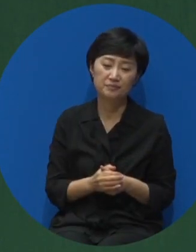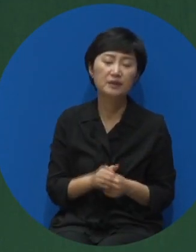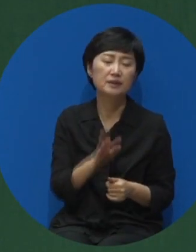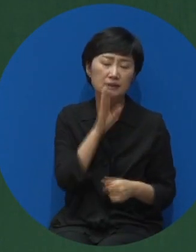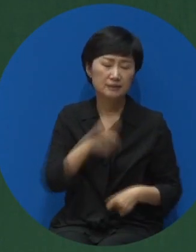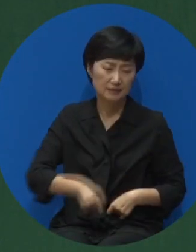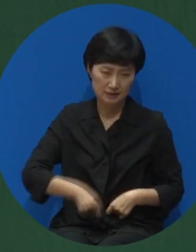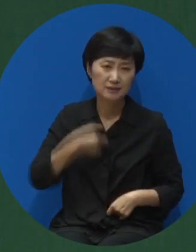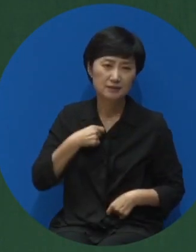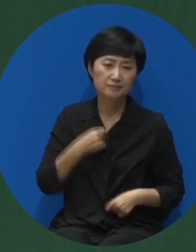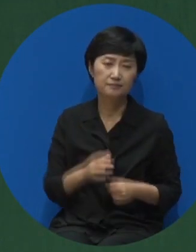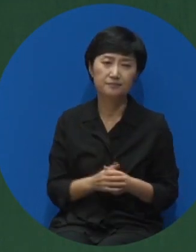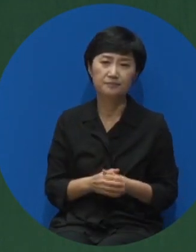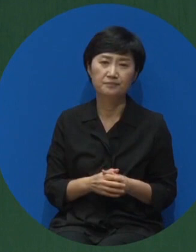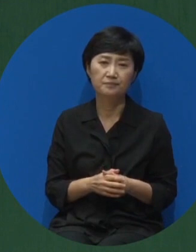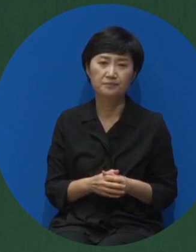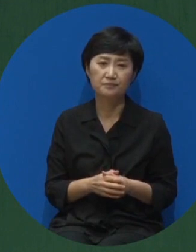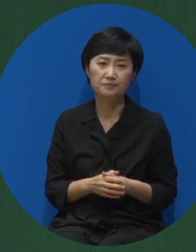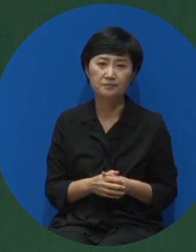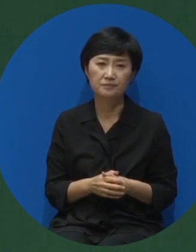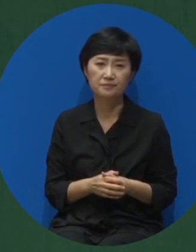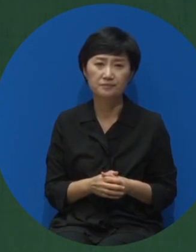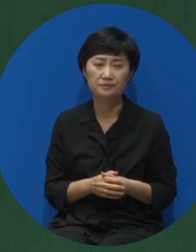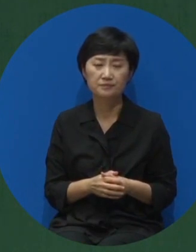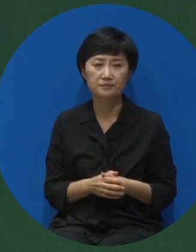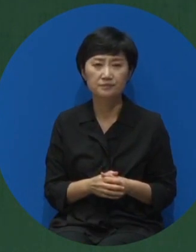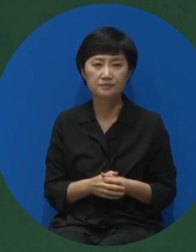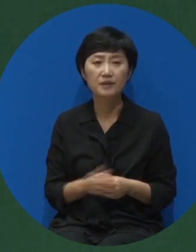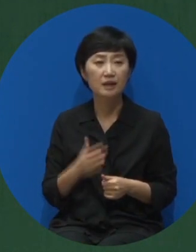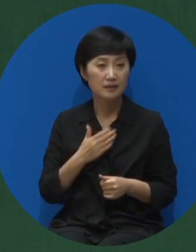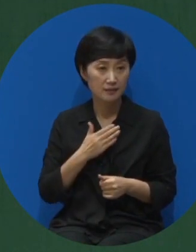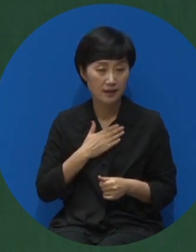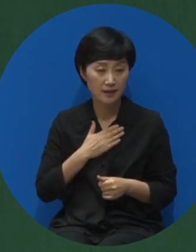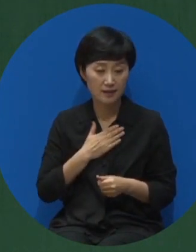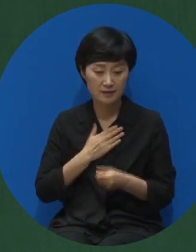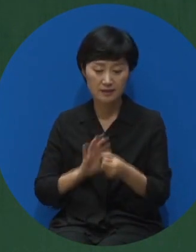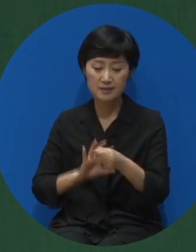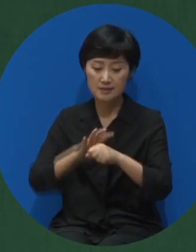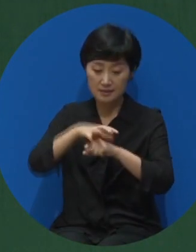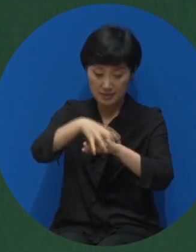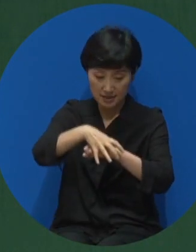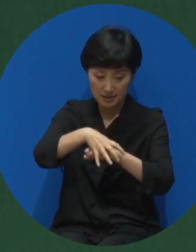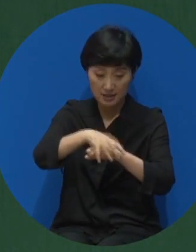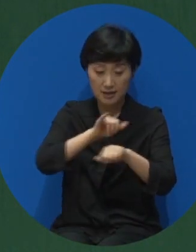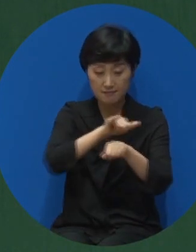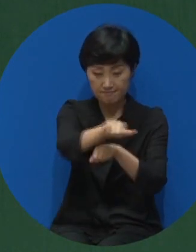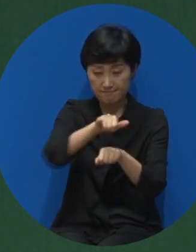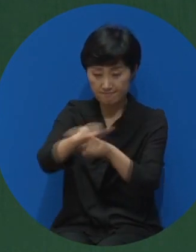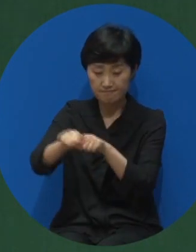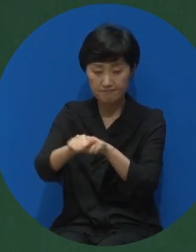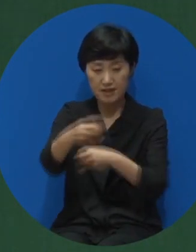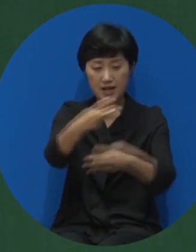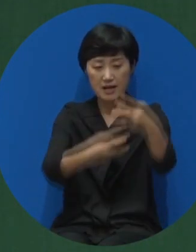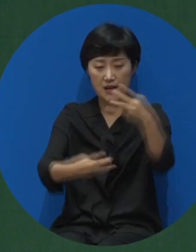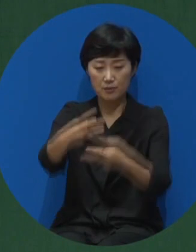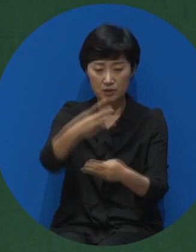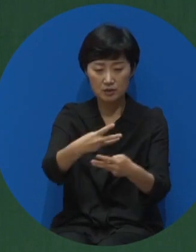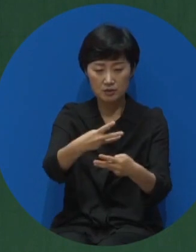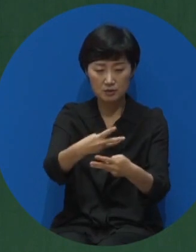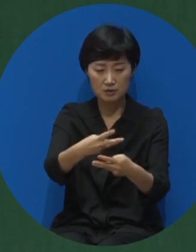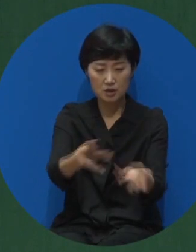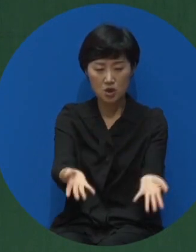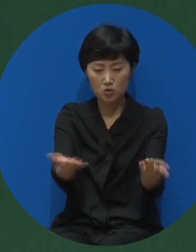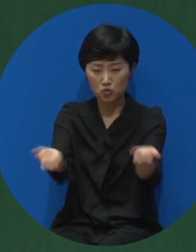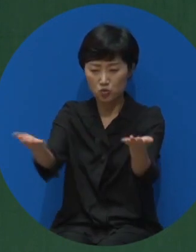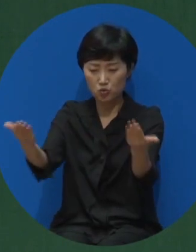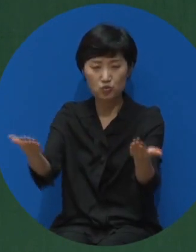진짜입니다. 막도니 そうです. 그래서 제가 전 세계 렘넌트 일으키려고 하나님이 힘으로 모신 거예요. そこで